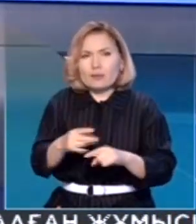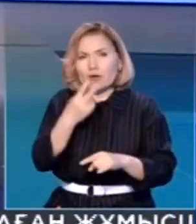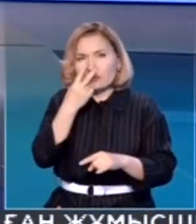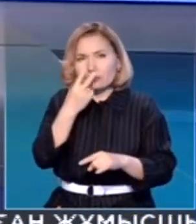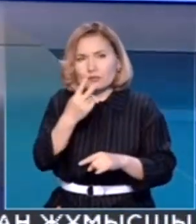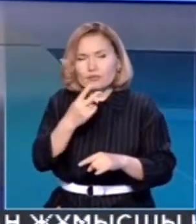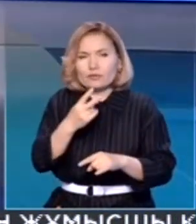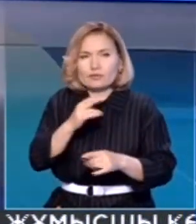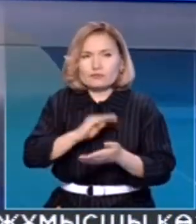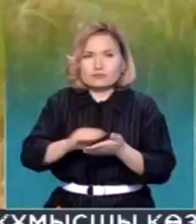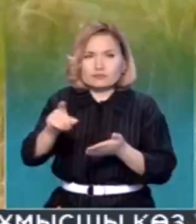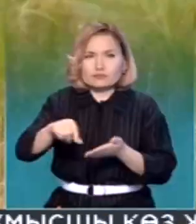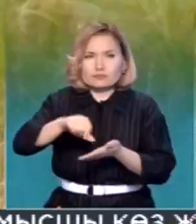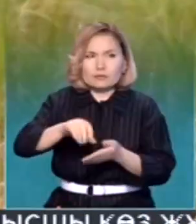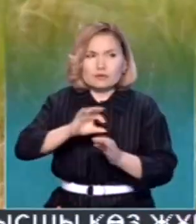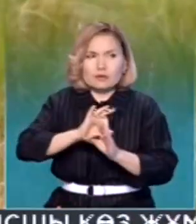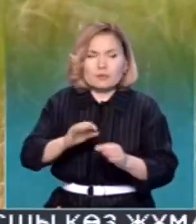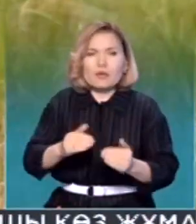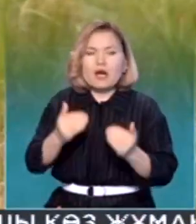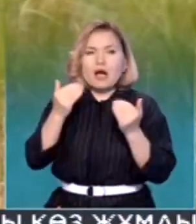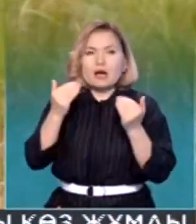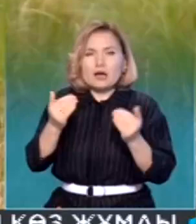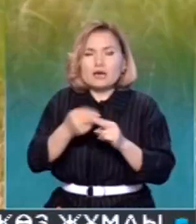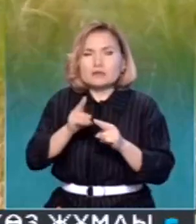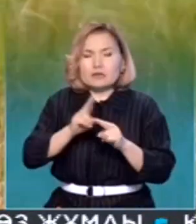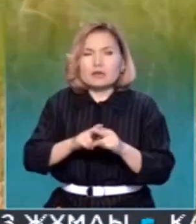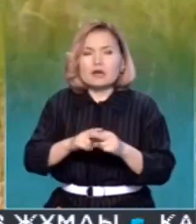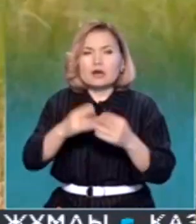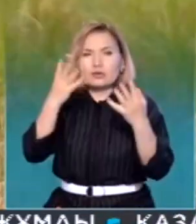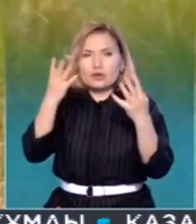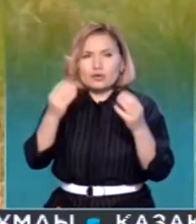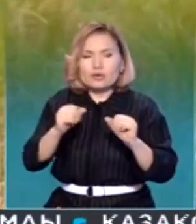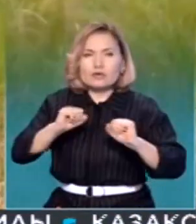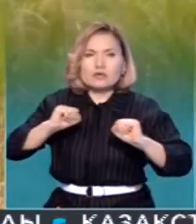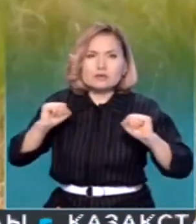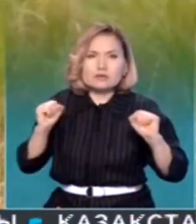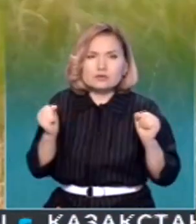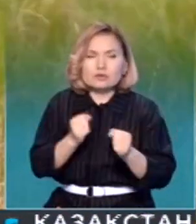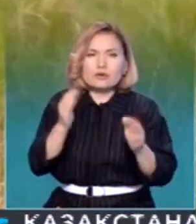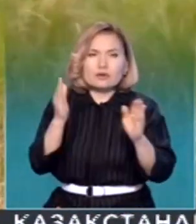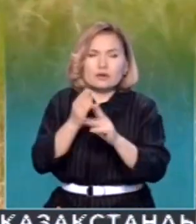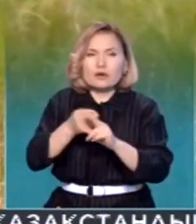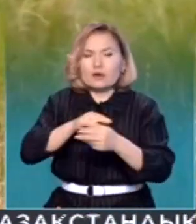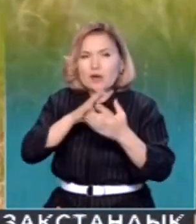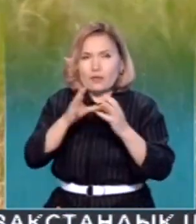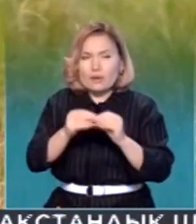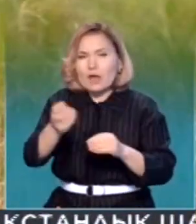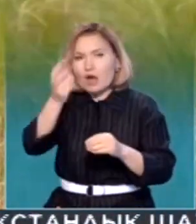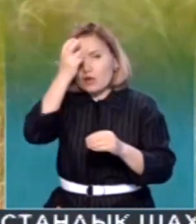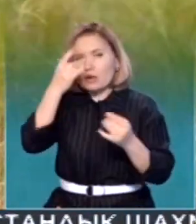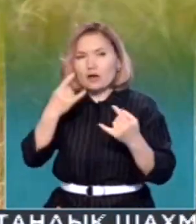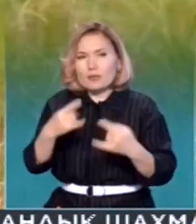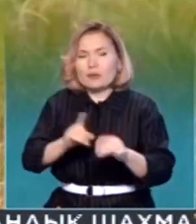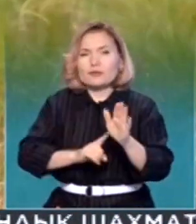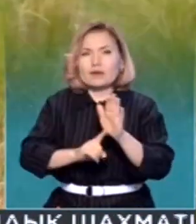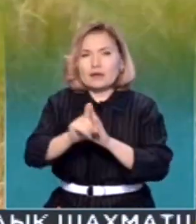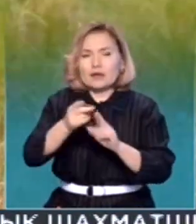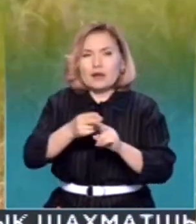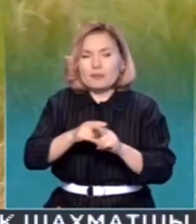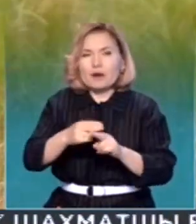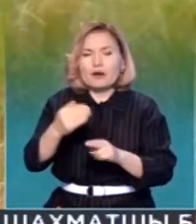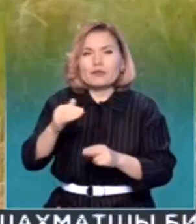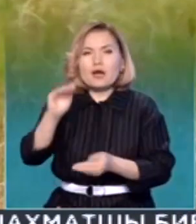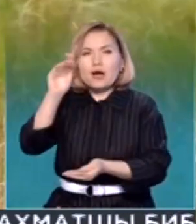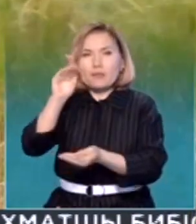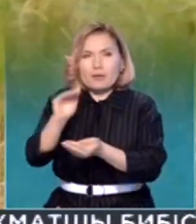қайтты. Қазір күн суық, дала жаңбыр, табиғаттың осы кезеңі жұрт Құралай салқын деп атайды. Менің қолымда киіктің